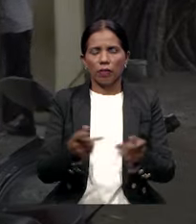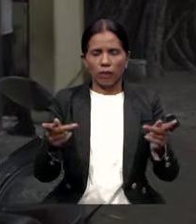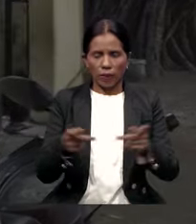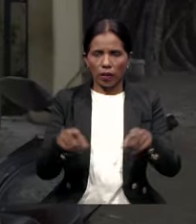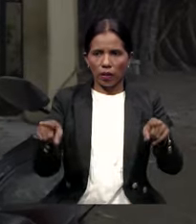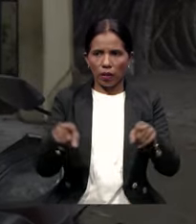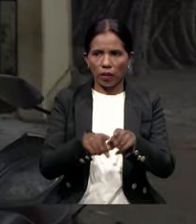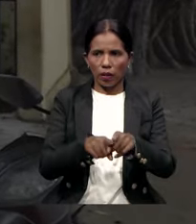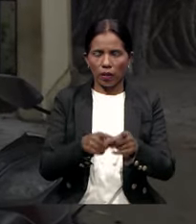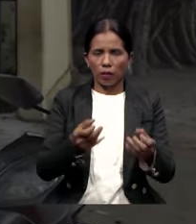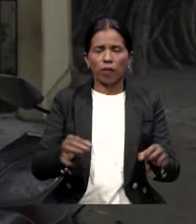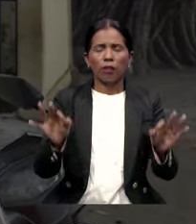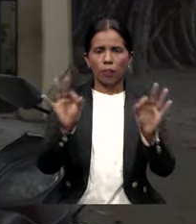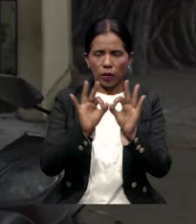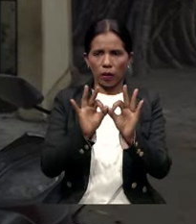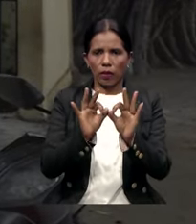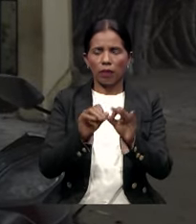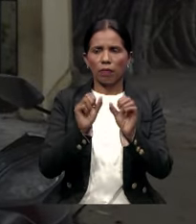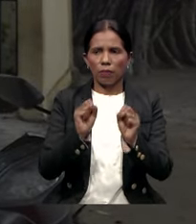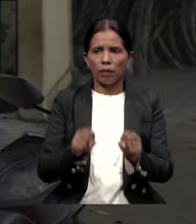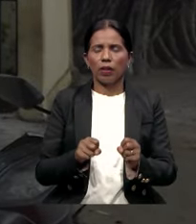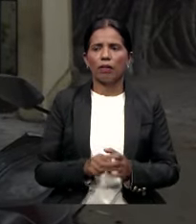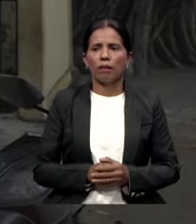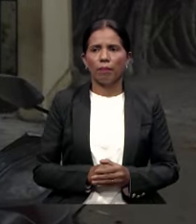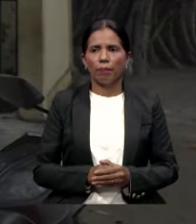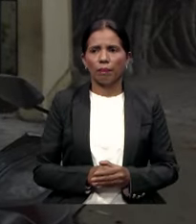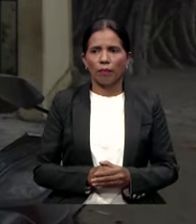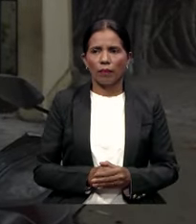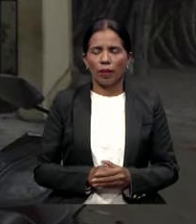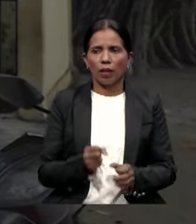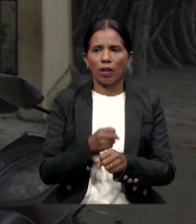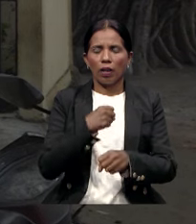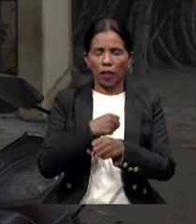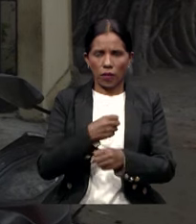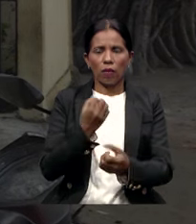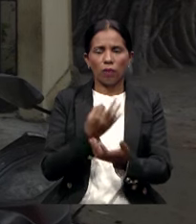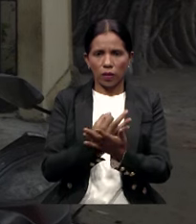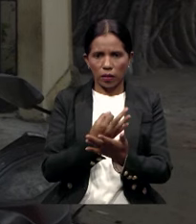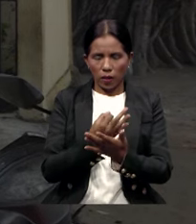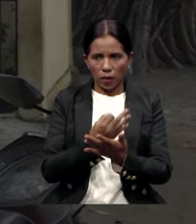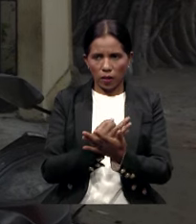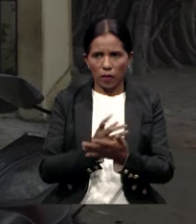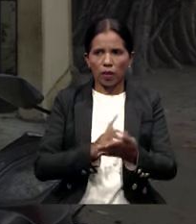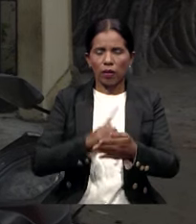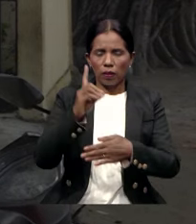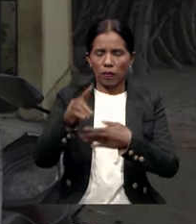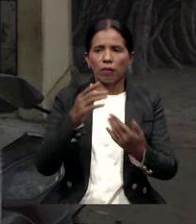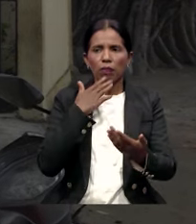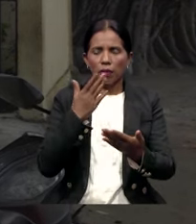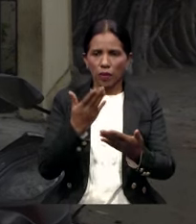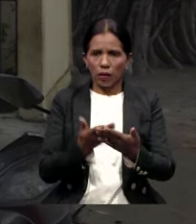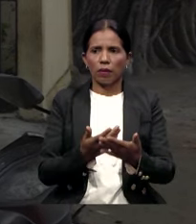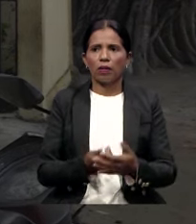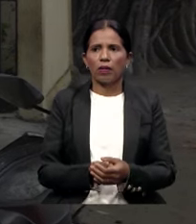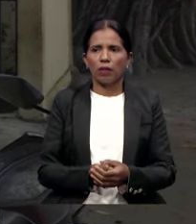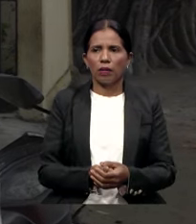sang sektor ne be importante tamba ne bele produce osan tamba liu si wahina desember ba dia entang ini ne bele